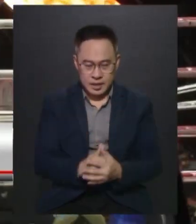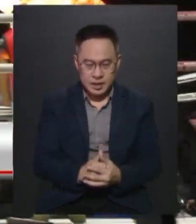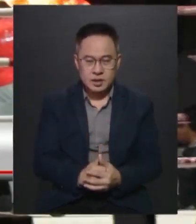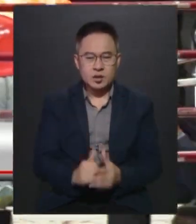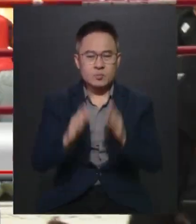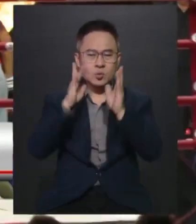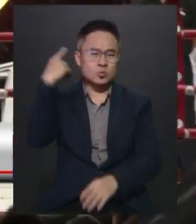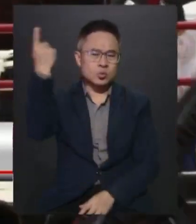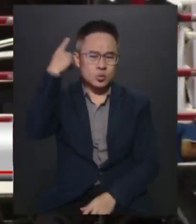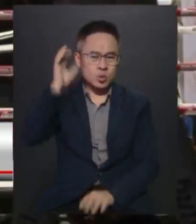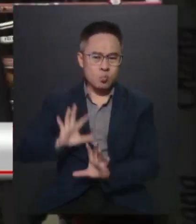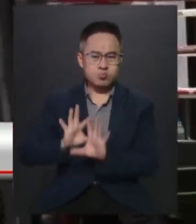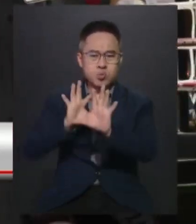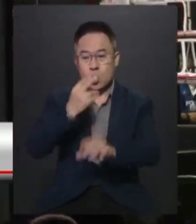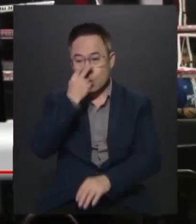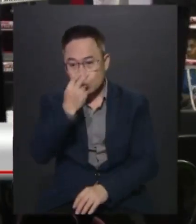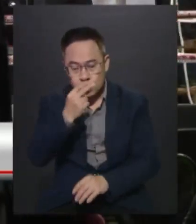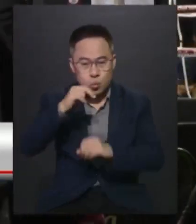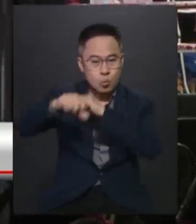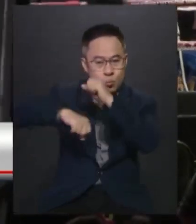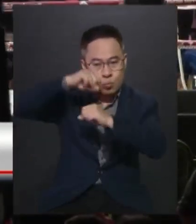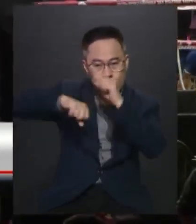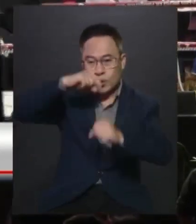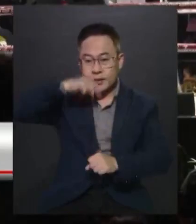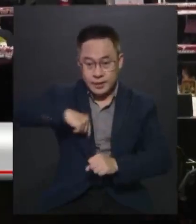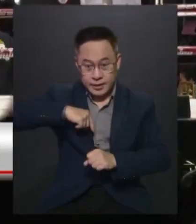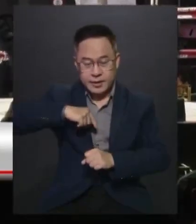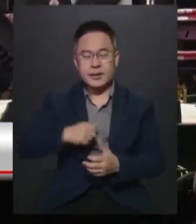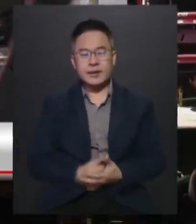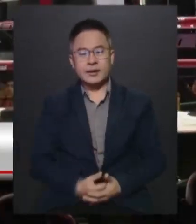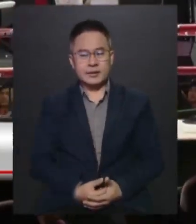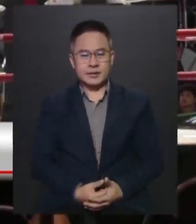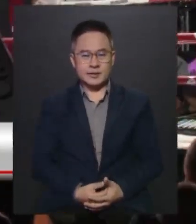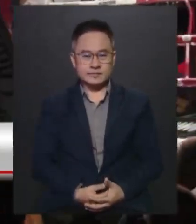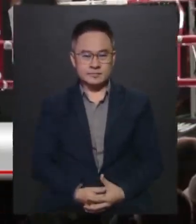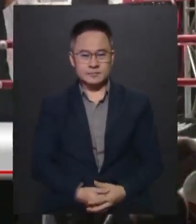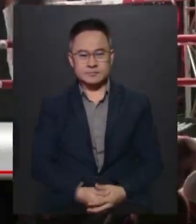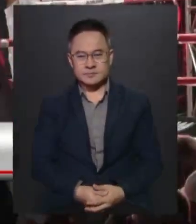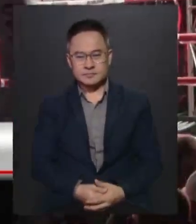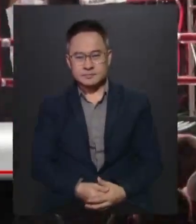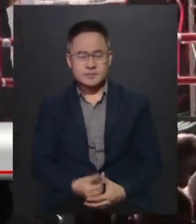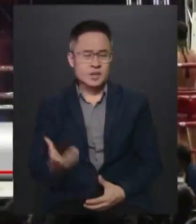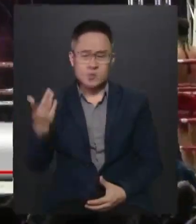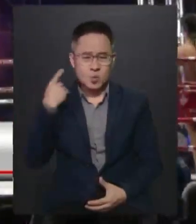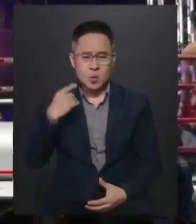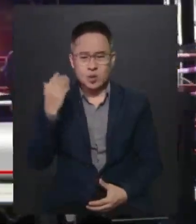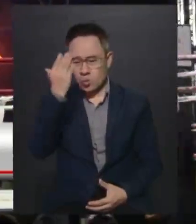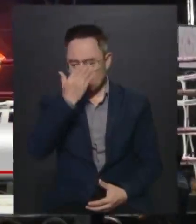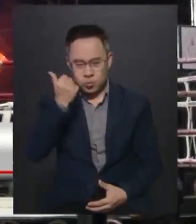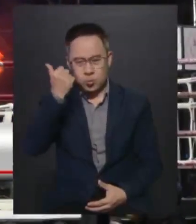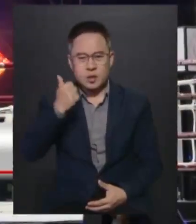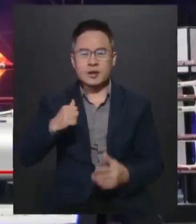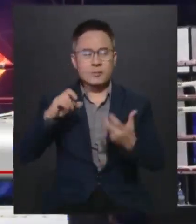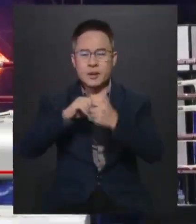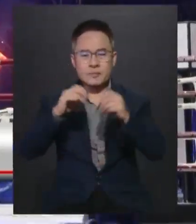นักท่องเที่ยวที่เดินทางมารับชมกันอย่างคึกคักทีเดียวครับแม่บรรยากาศนี่ถือว่าคึกคักมากเลยคร ับ โดยการแข่